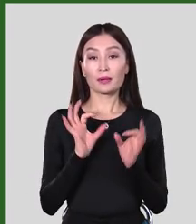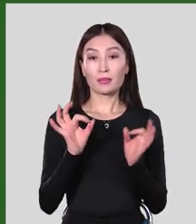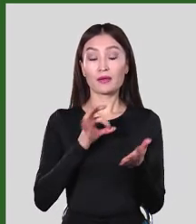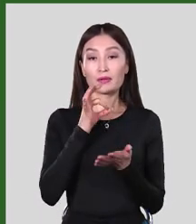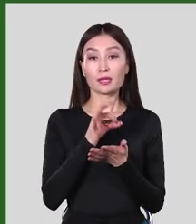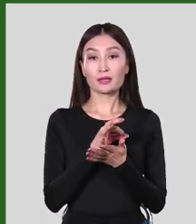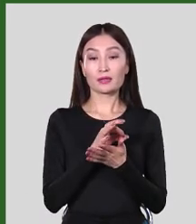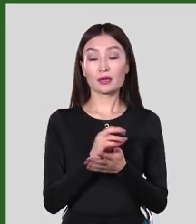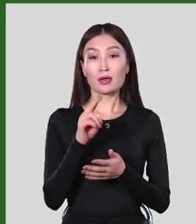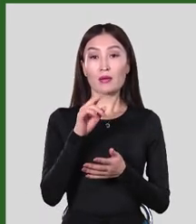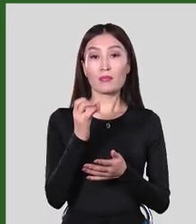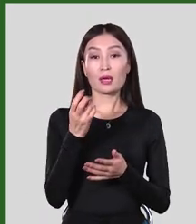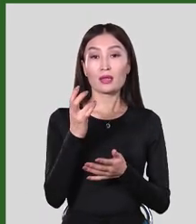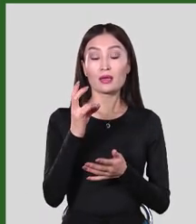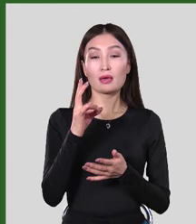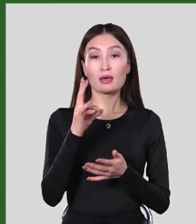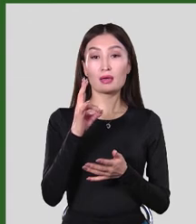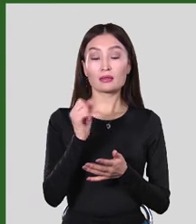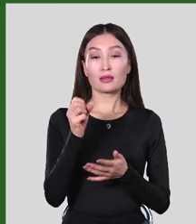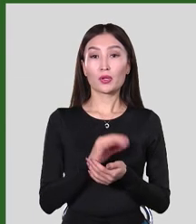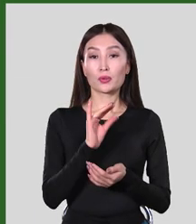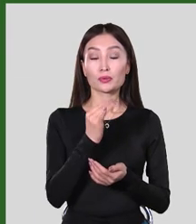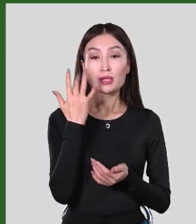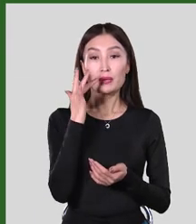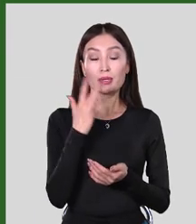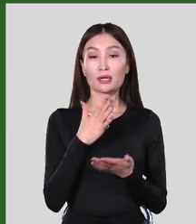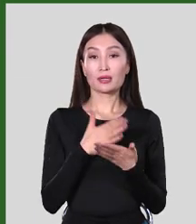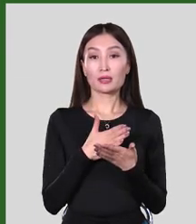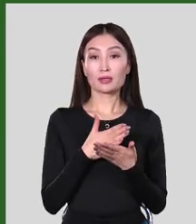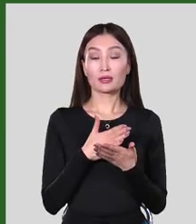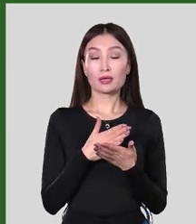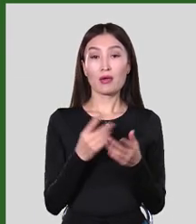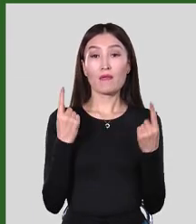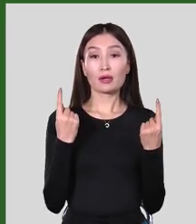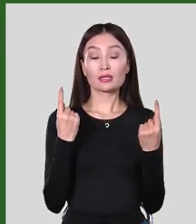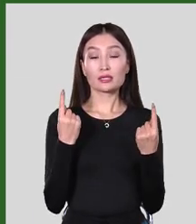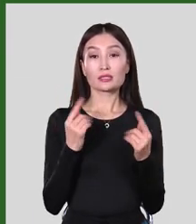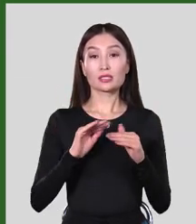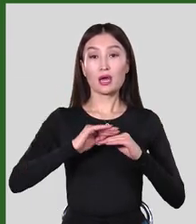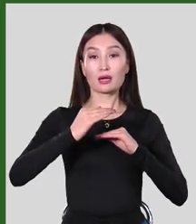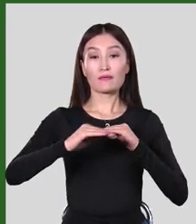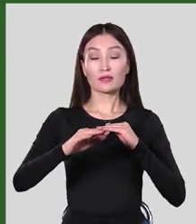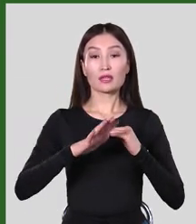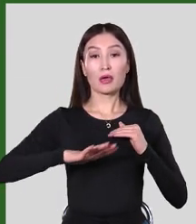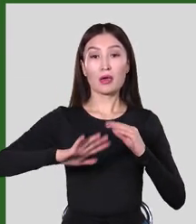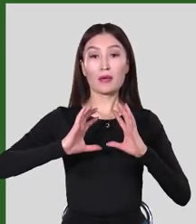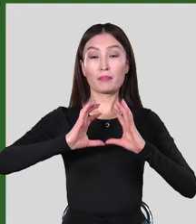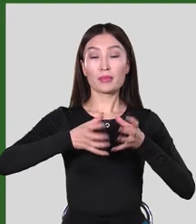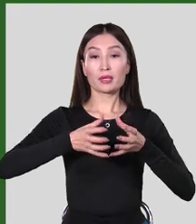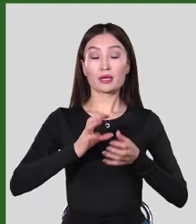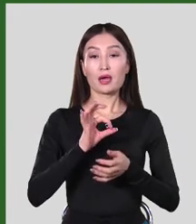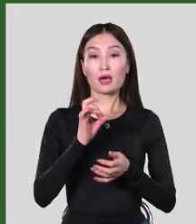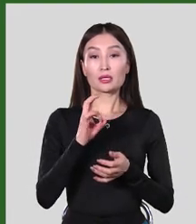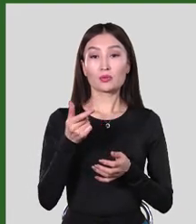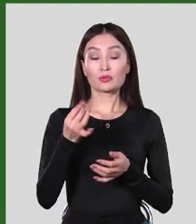Правильный ответ – Панамским перешейком. В Южной Америке находится величайшая равнина мира –